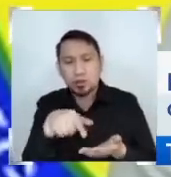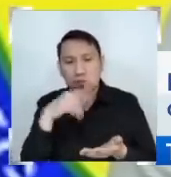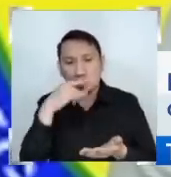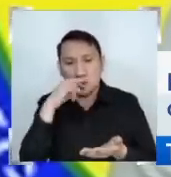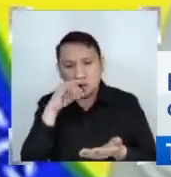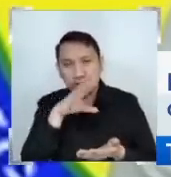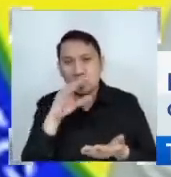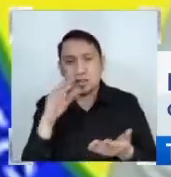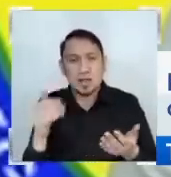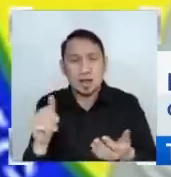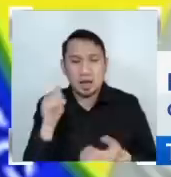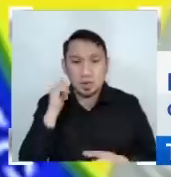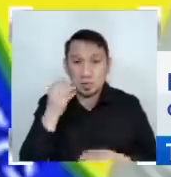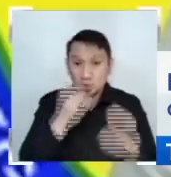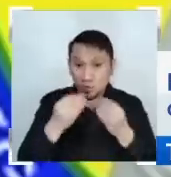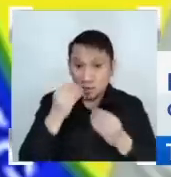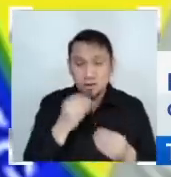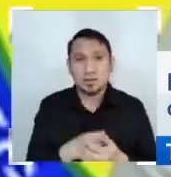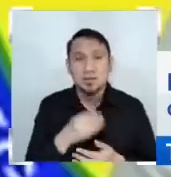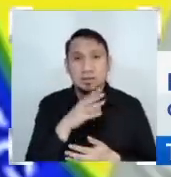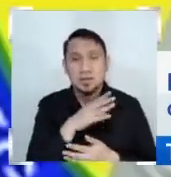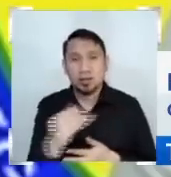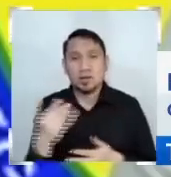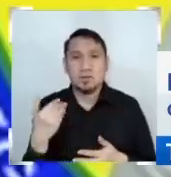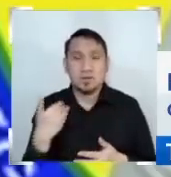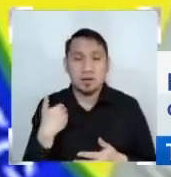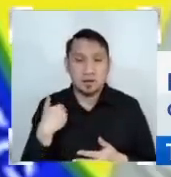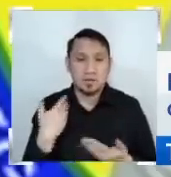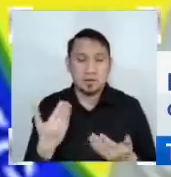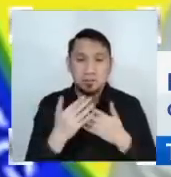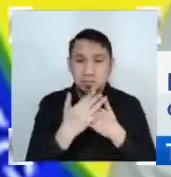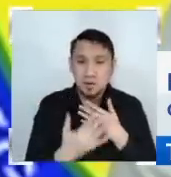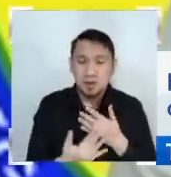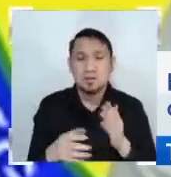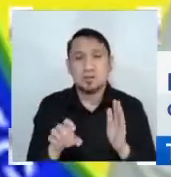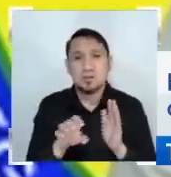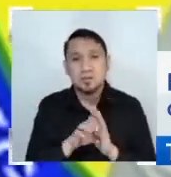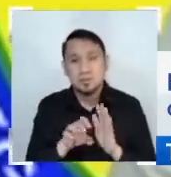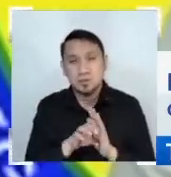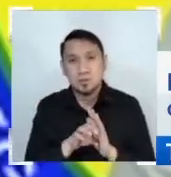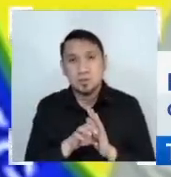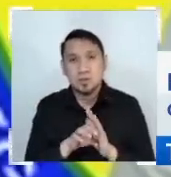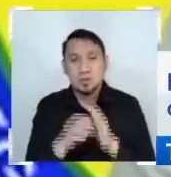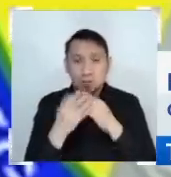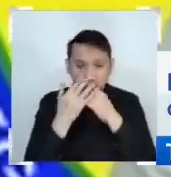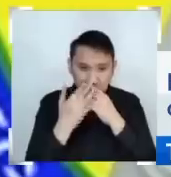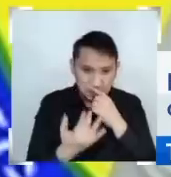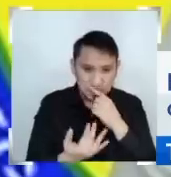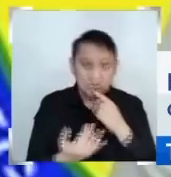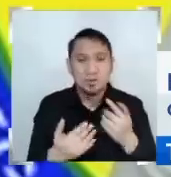kumain, at meron na siyang mga signs of bleeding, like may pagdudugo sa ilong or